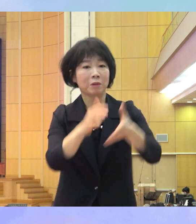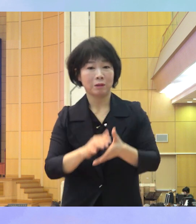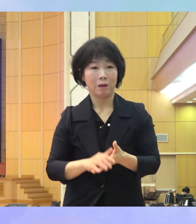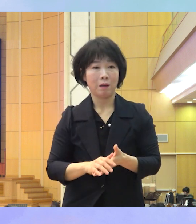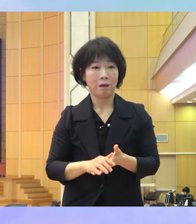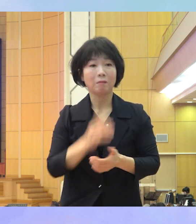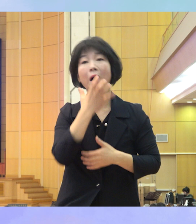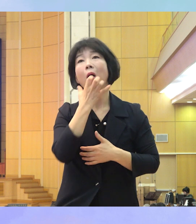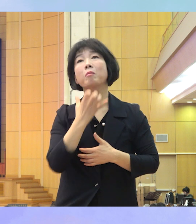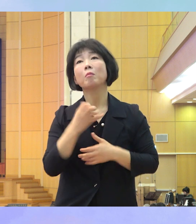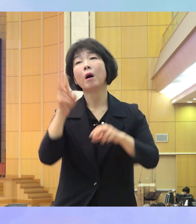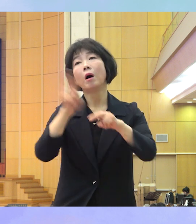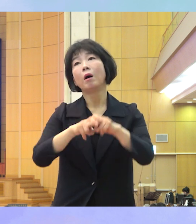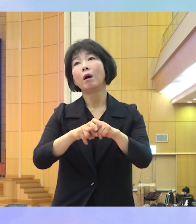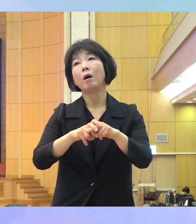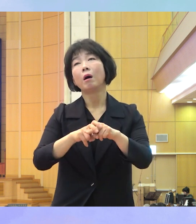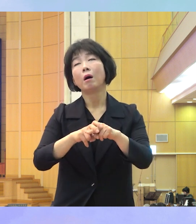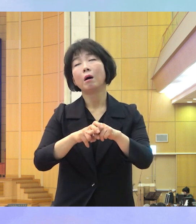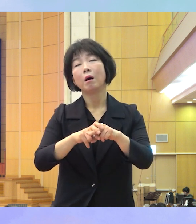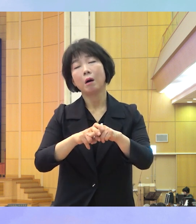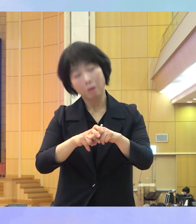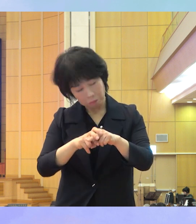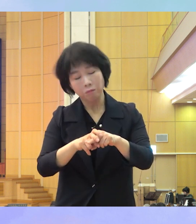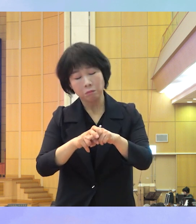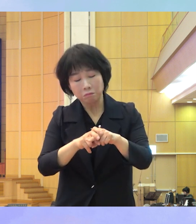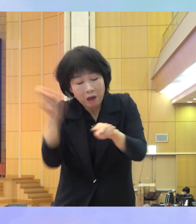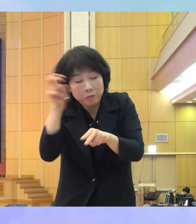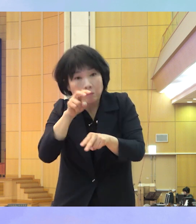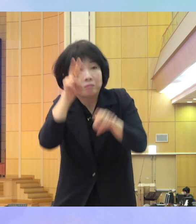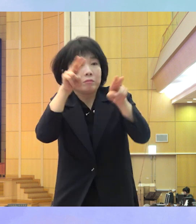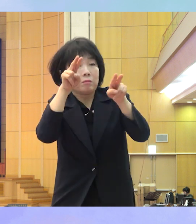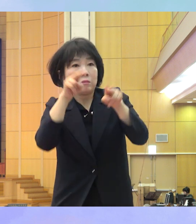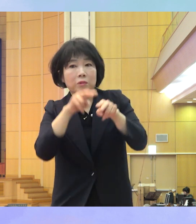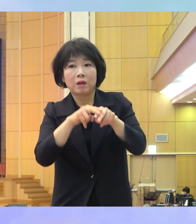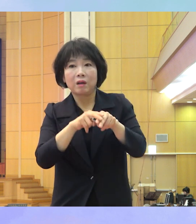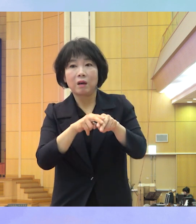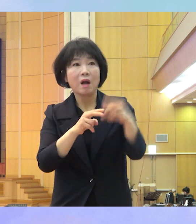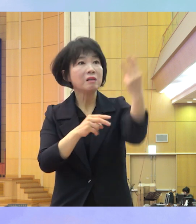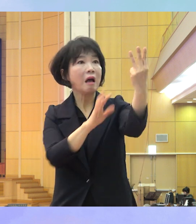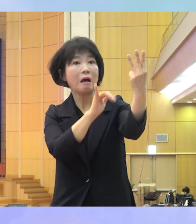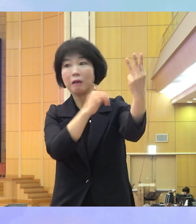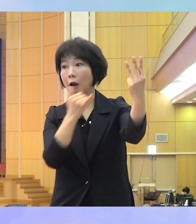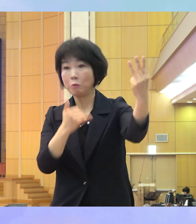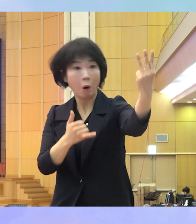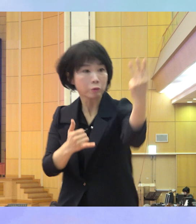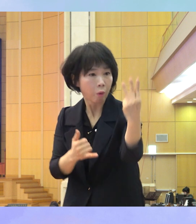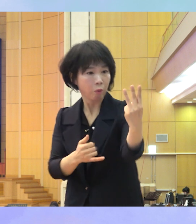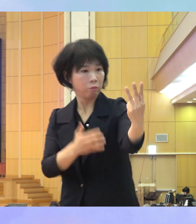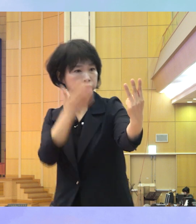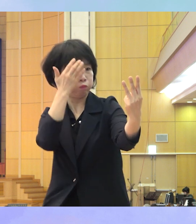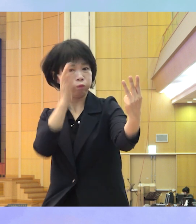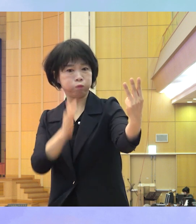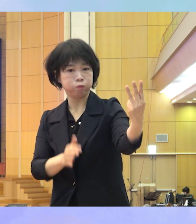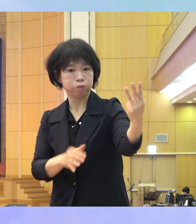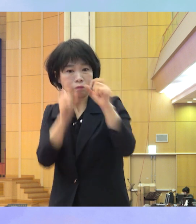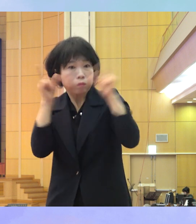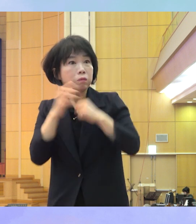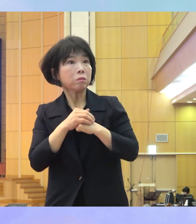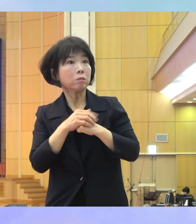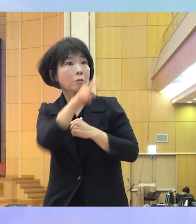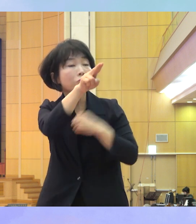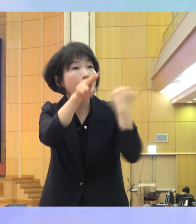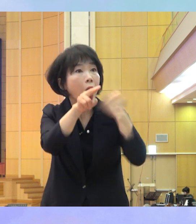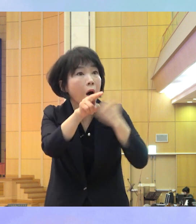잠깐 졸았습니다. 근데 소위 말하면 기척이 있네요. 그래서 눈을 번쩍